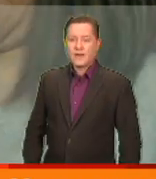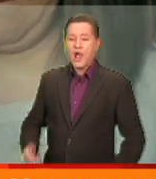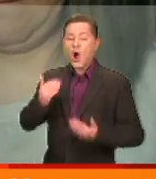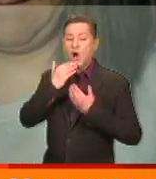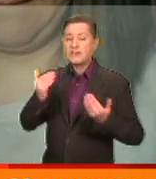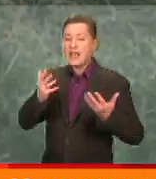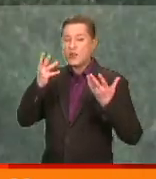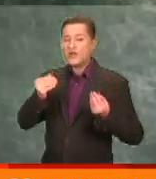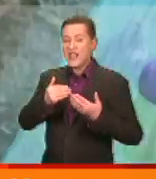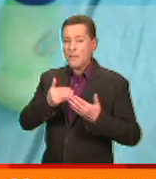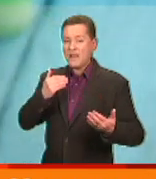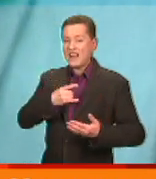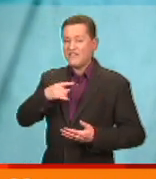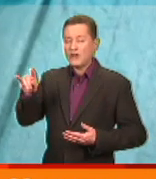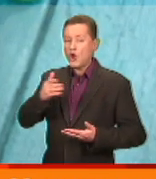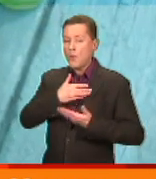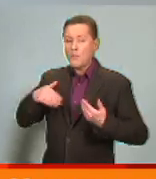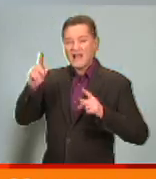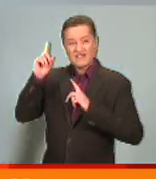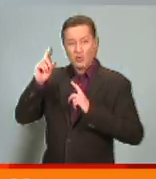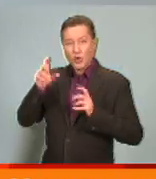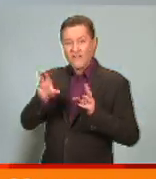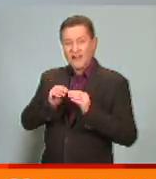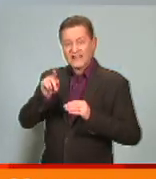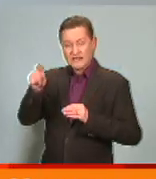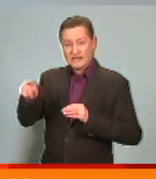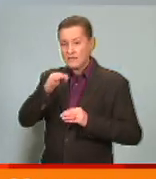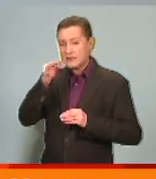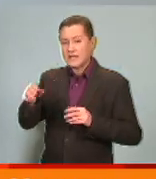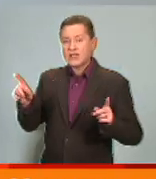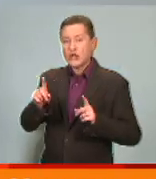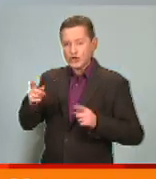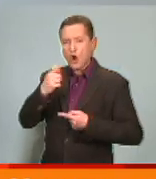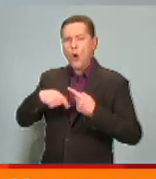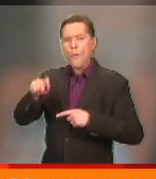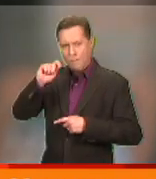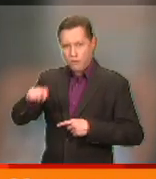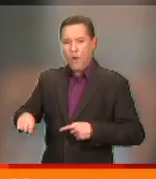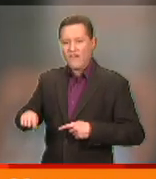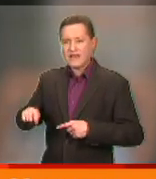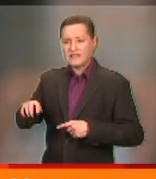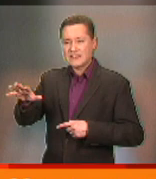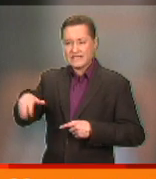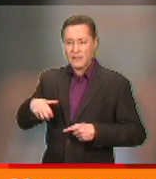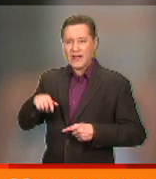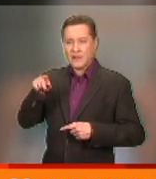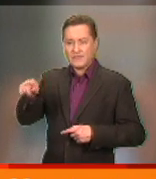Останнього дня перед відльотом ми сфотографувалися з ним і сказали, що повернемося.